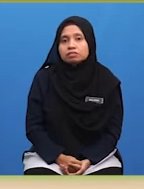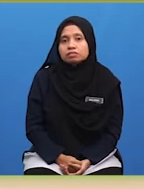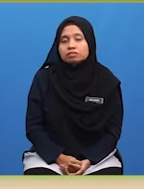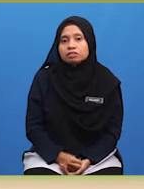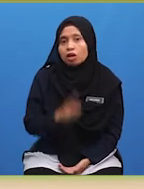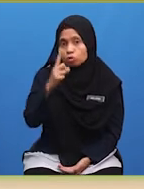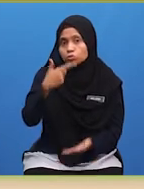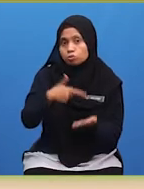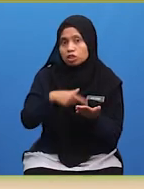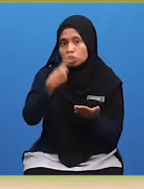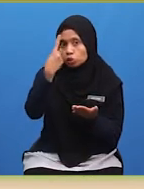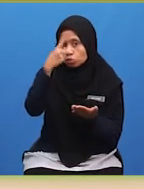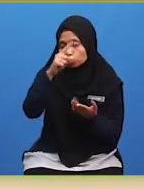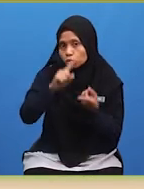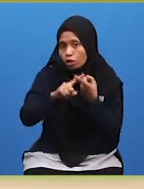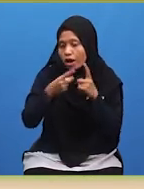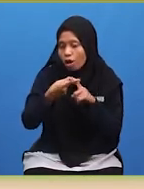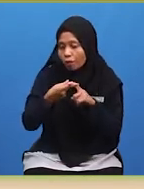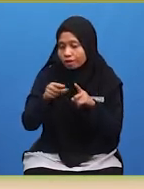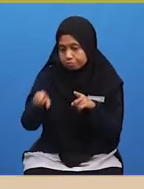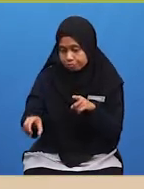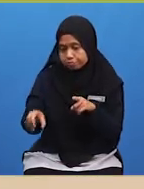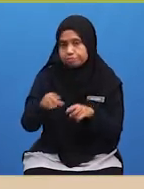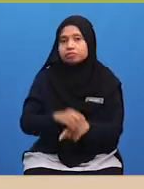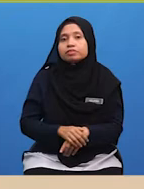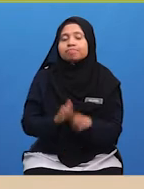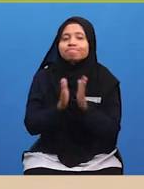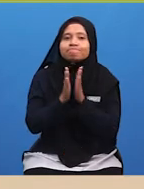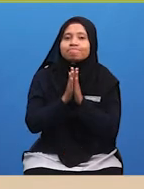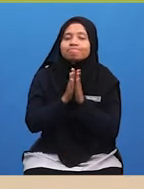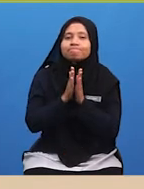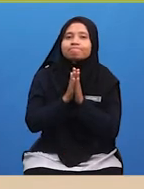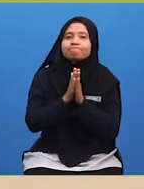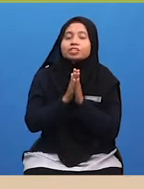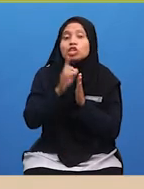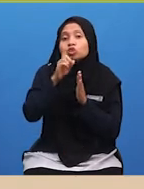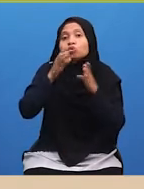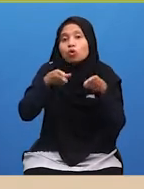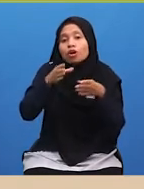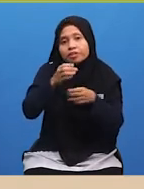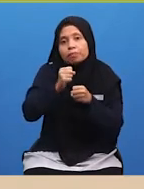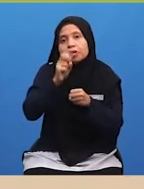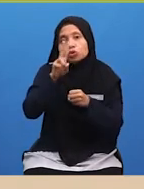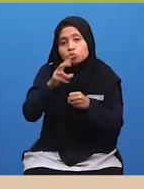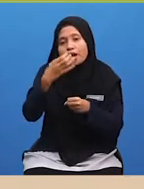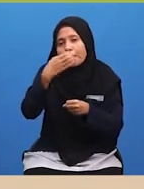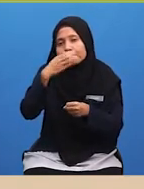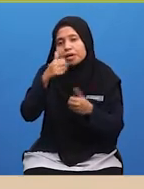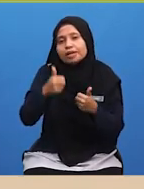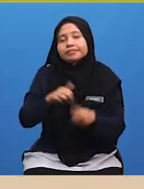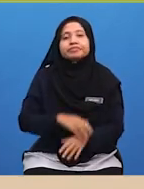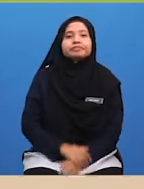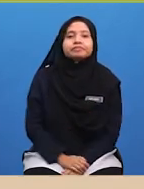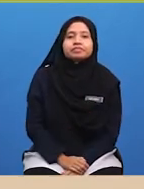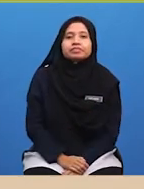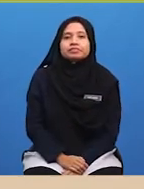Dan satu lagi untuk kawan saya. Yeay! Seorang dapat 2 biji buah apel.